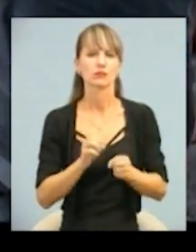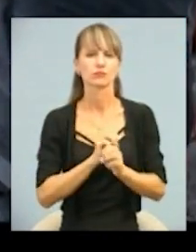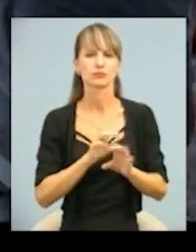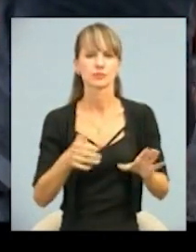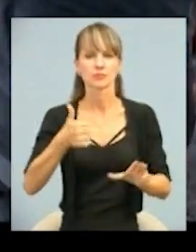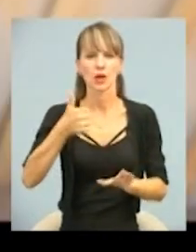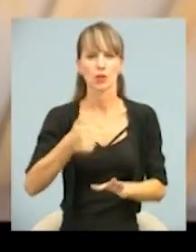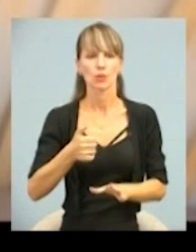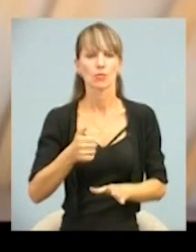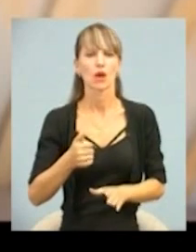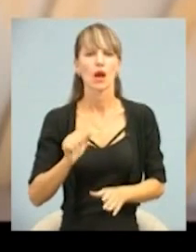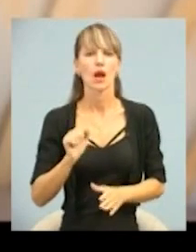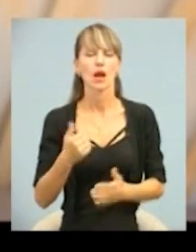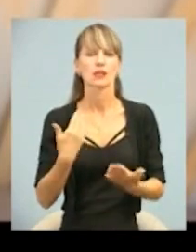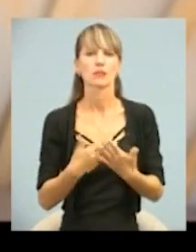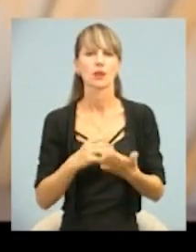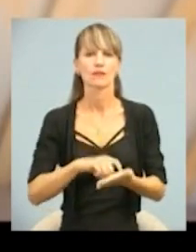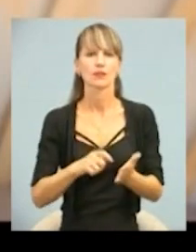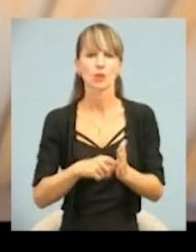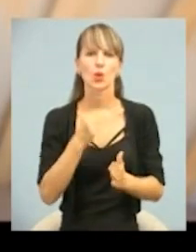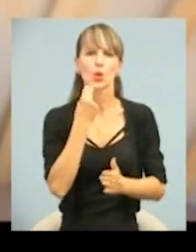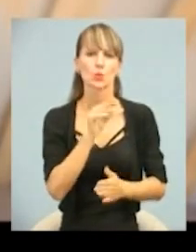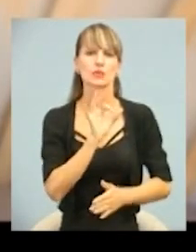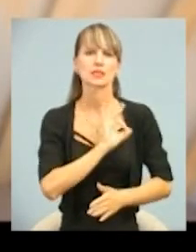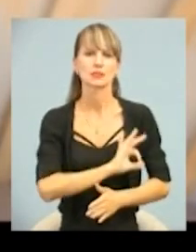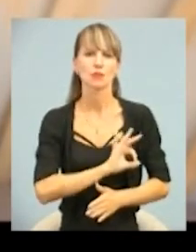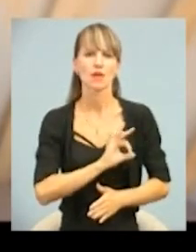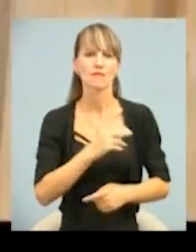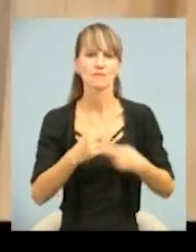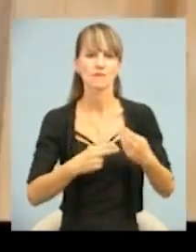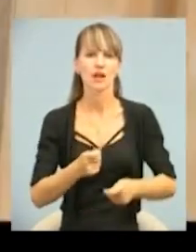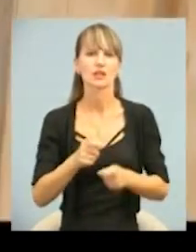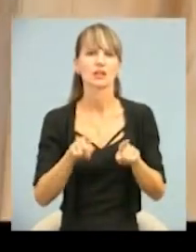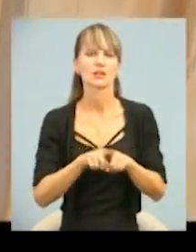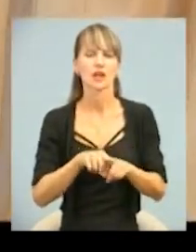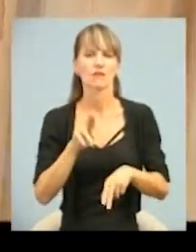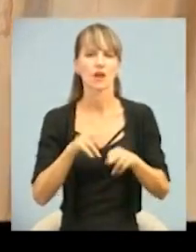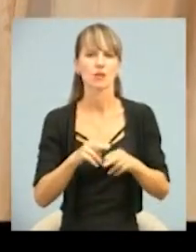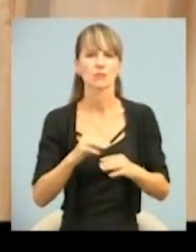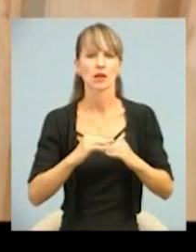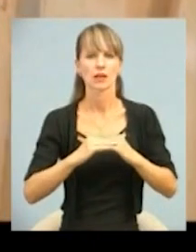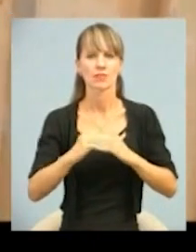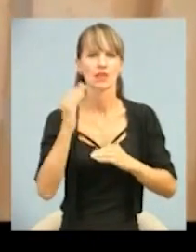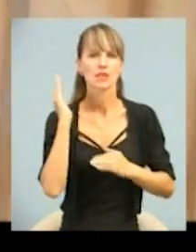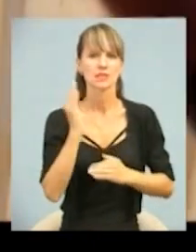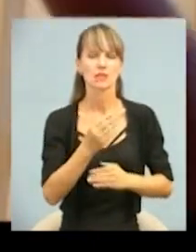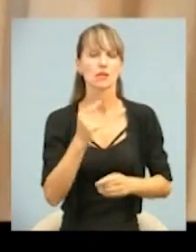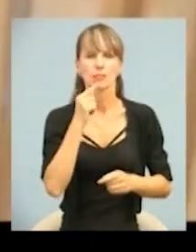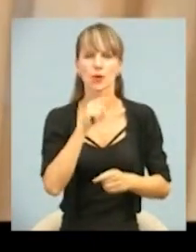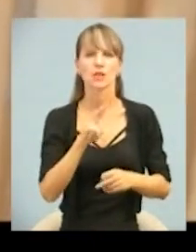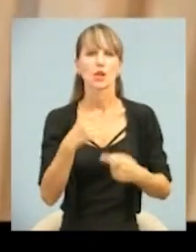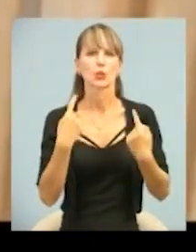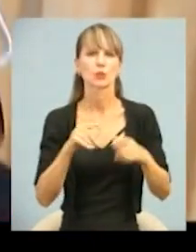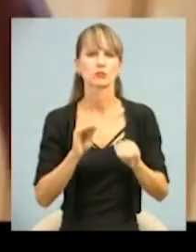розприскується натисканням на кнопку. А от, приміром, у кімнаті краще використовувати валик. Так фарба рівномірно ляже на стіну та не потрапить на